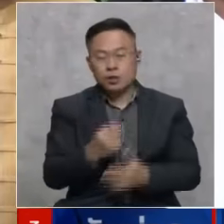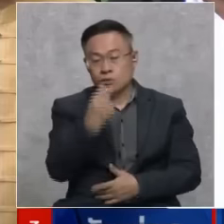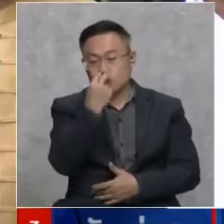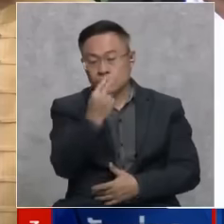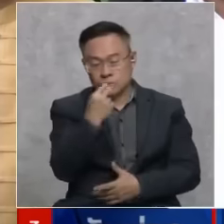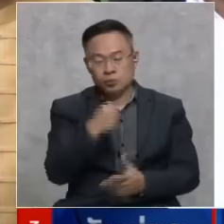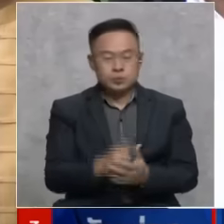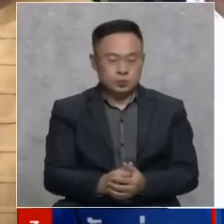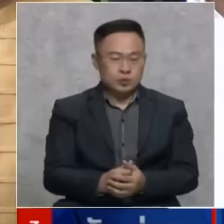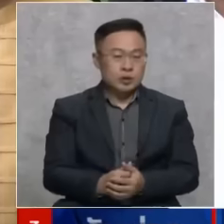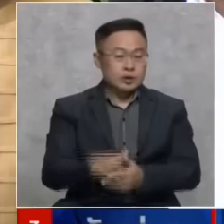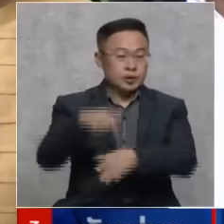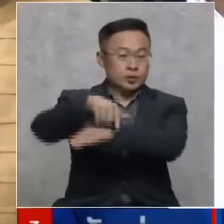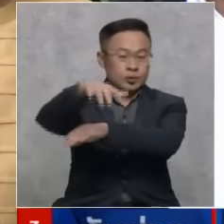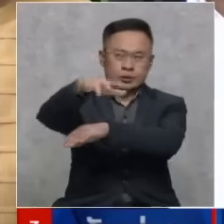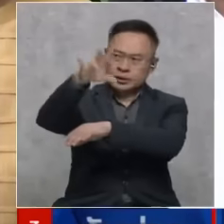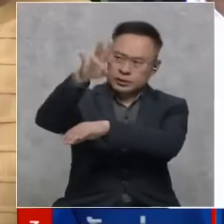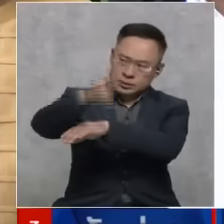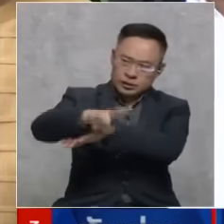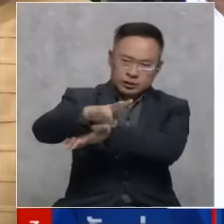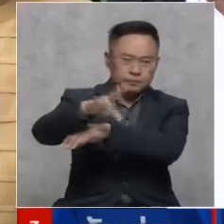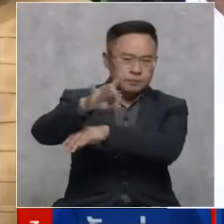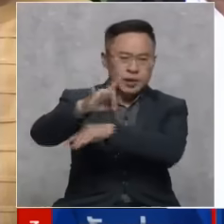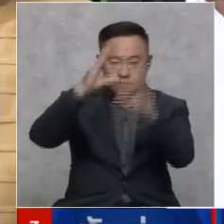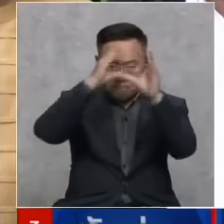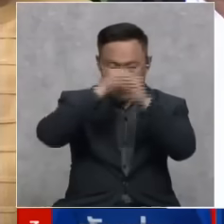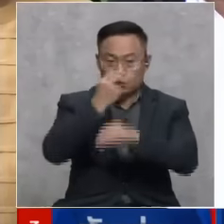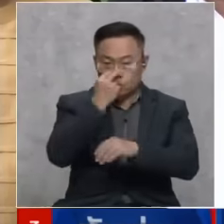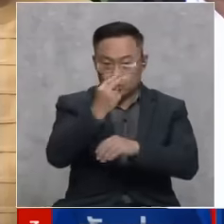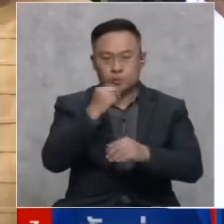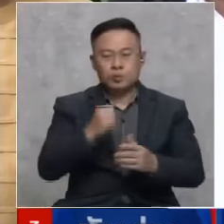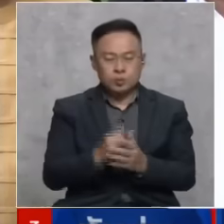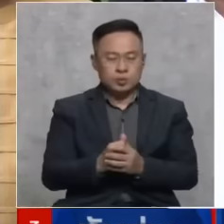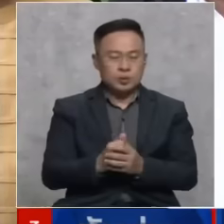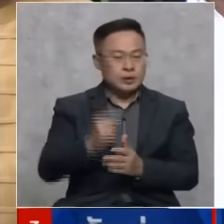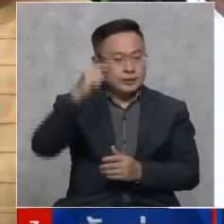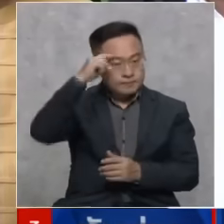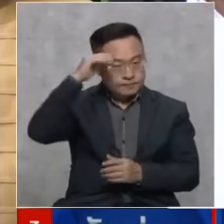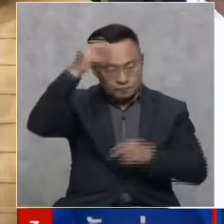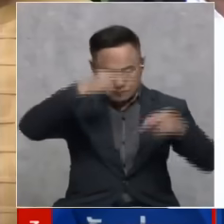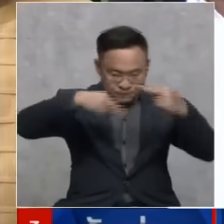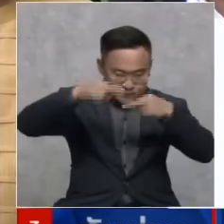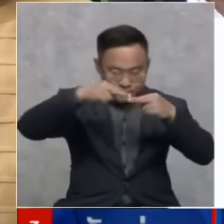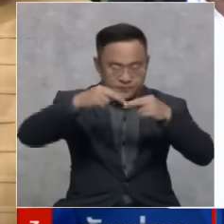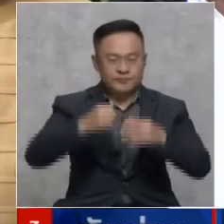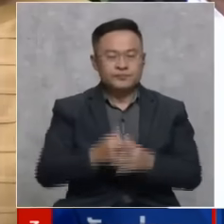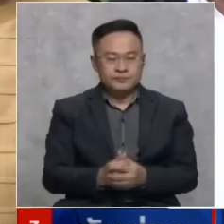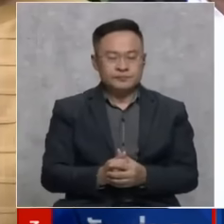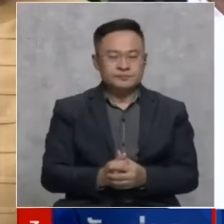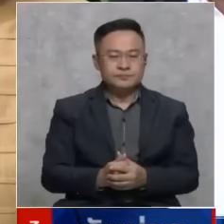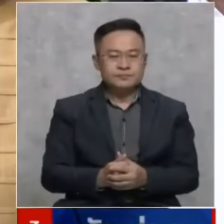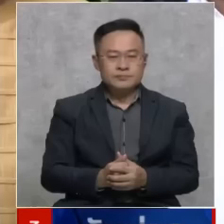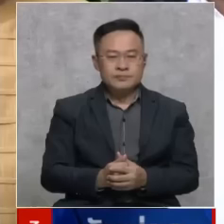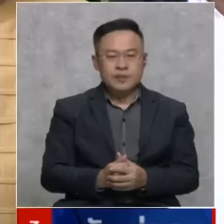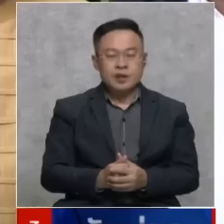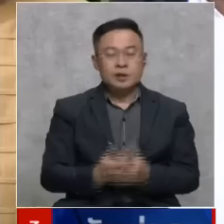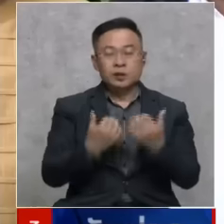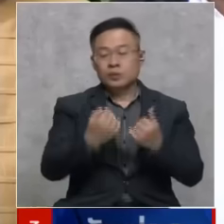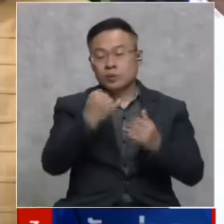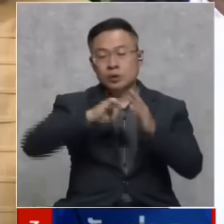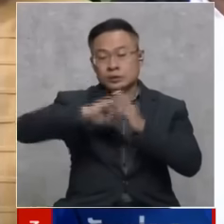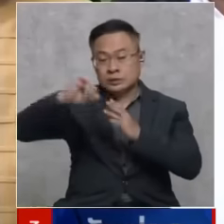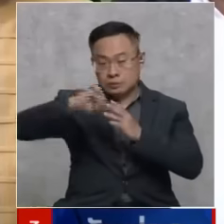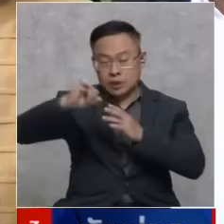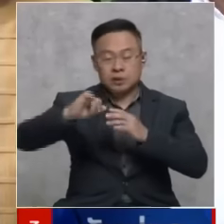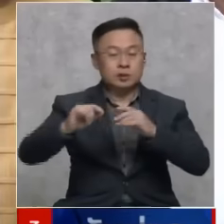นเดินโอ้น่าจะมีคนมารอเช็คอินถ่ายรูปกับท่านนายกเยอะพอสมควรแล้วค่ะพูดถึงประเด็นเรื่องของการท่องเที่ยวแน่นอนนะคะไปเชียงใหม่ทั้